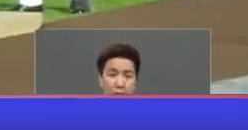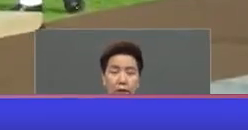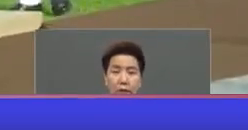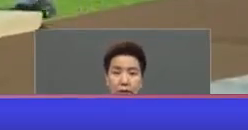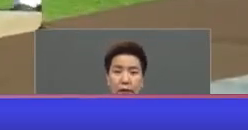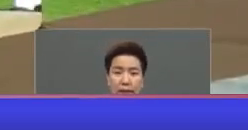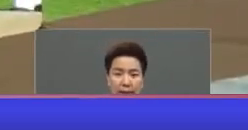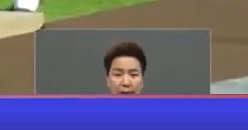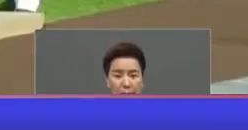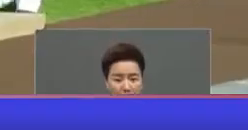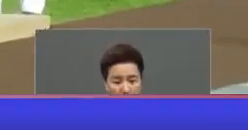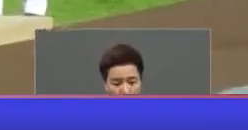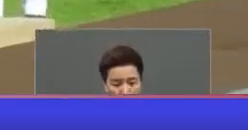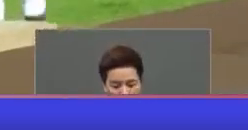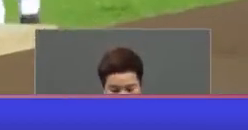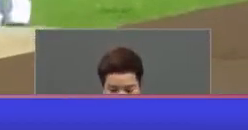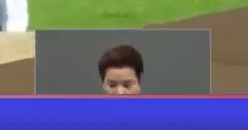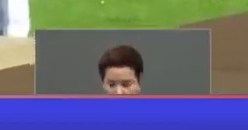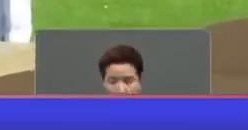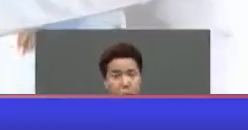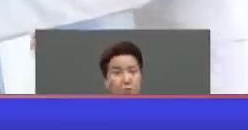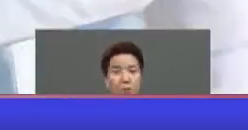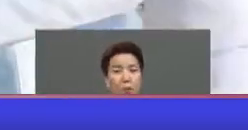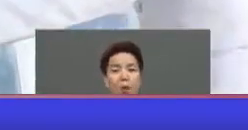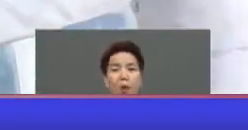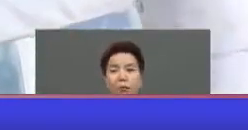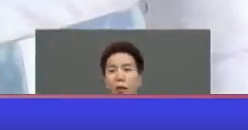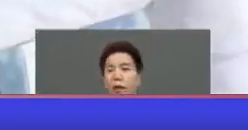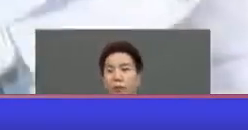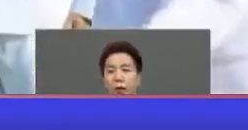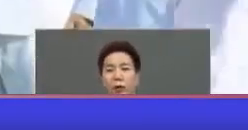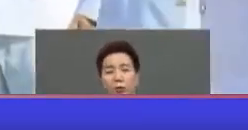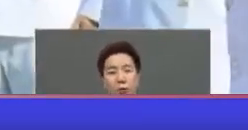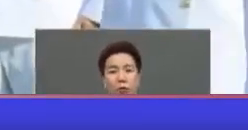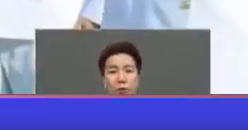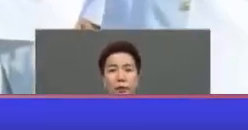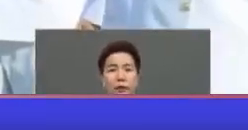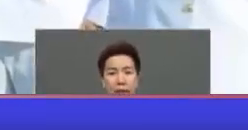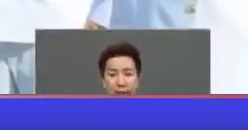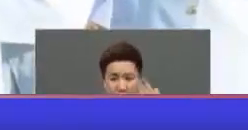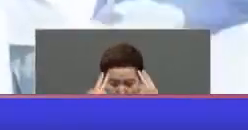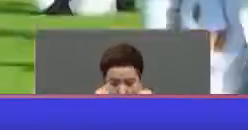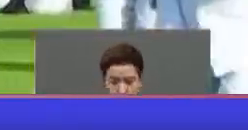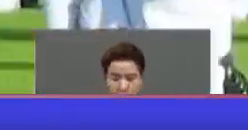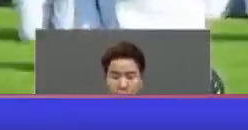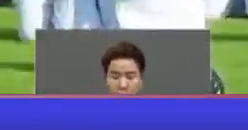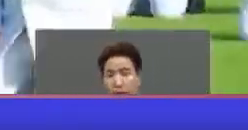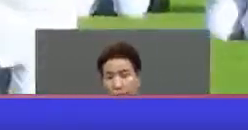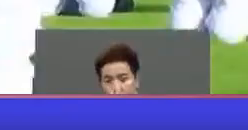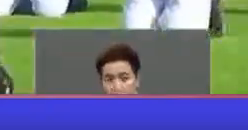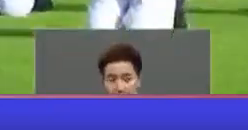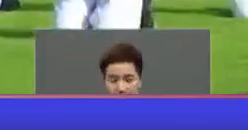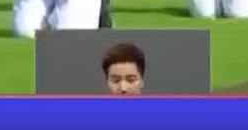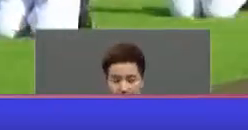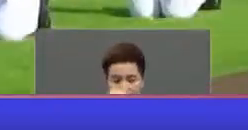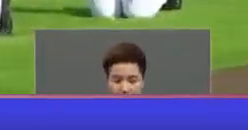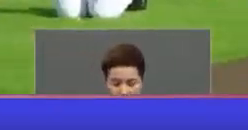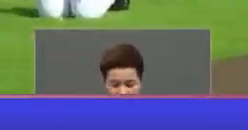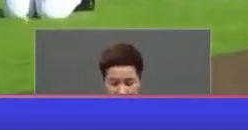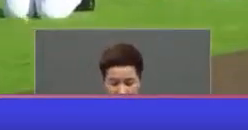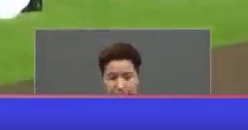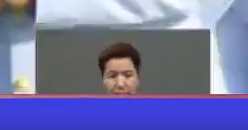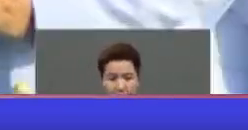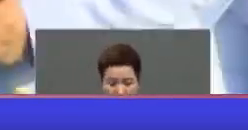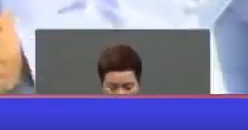จะทำหนังสือพระมหากษัตริย์ไทยแห่งพระบรมราชจักรีวงศ์10รัชกาลฉบับการ์ตูนวีดิทัศน์เรื่องAnimation